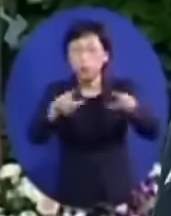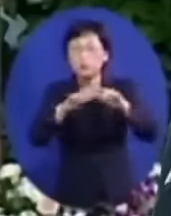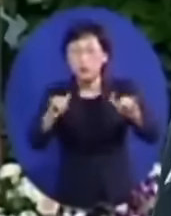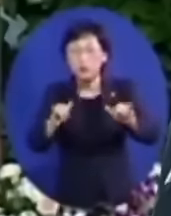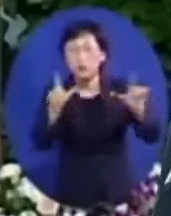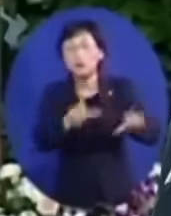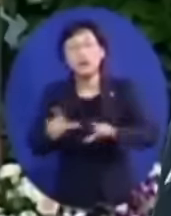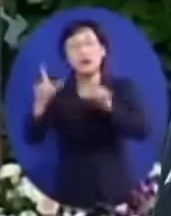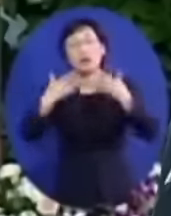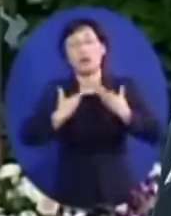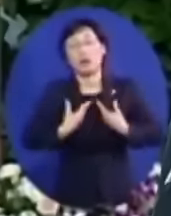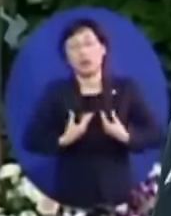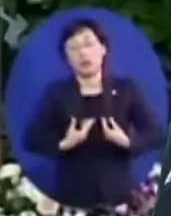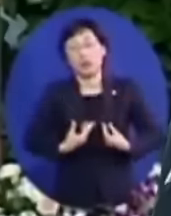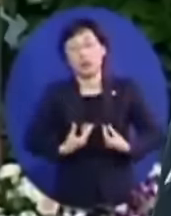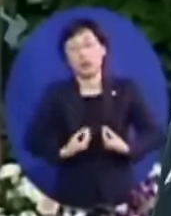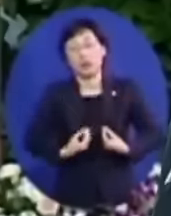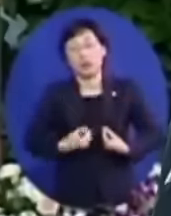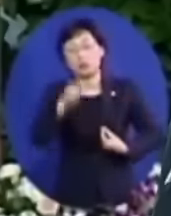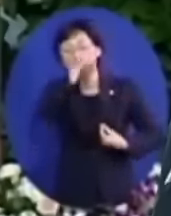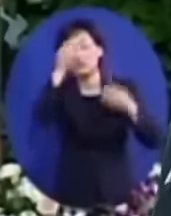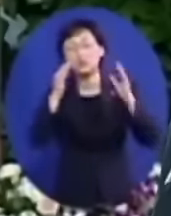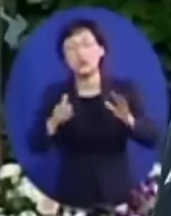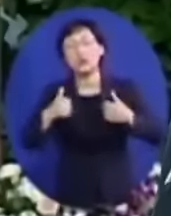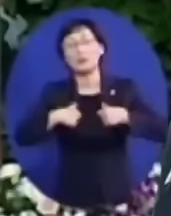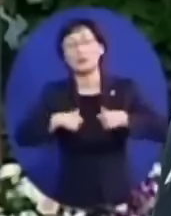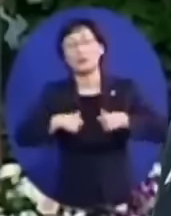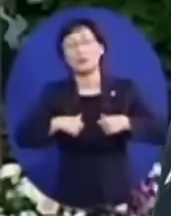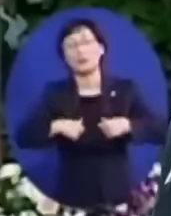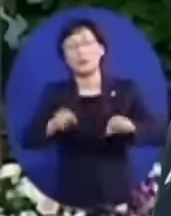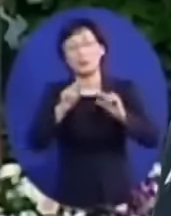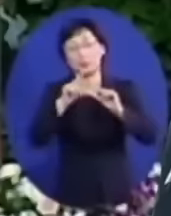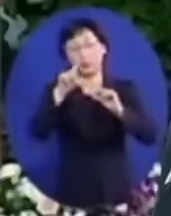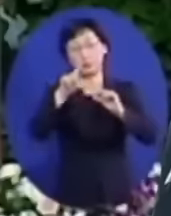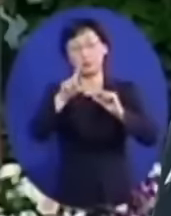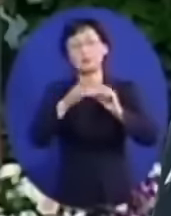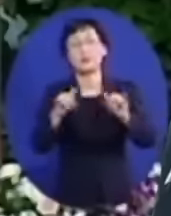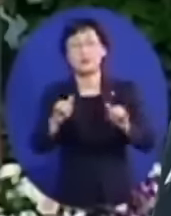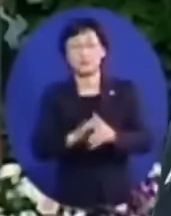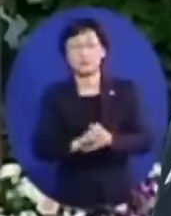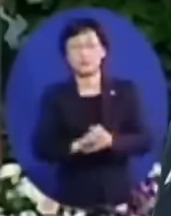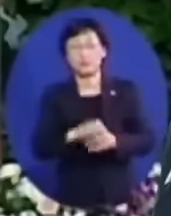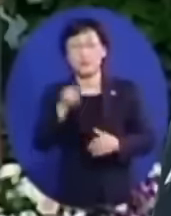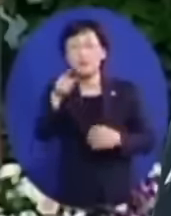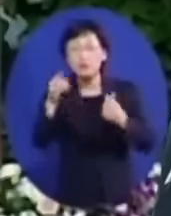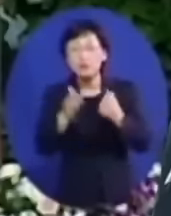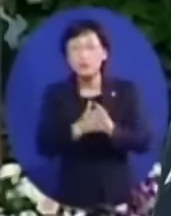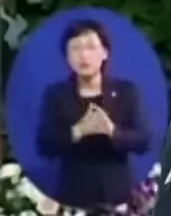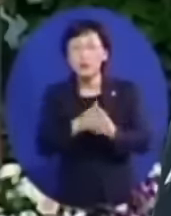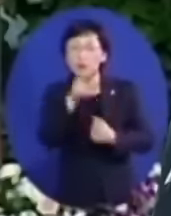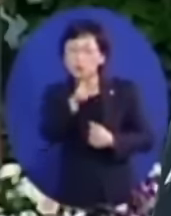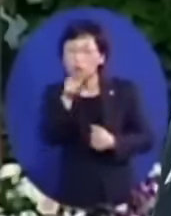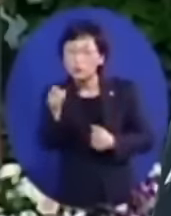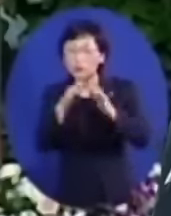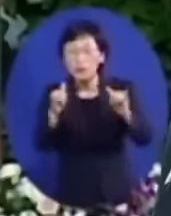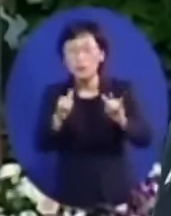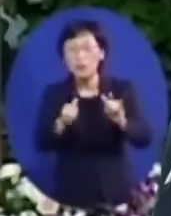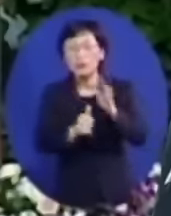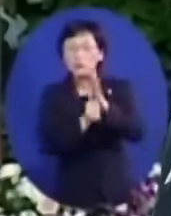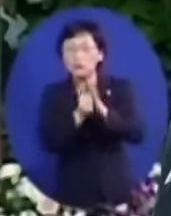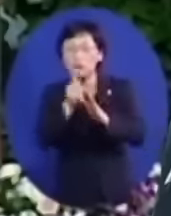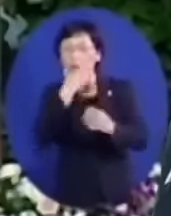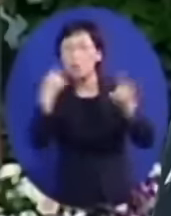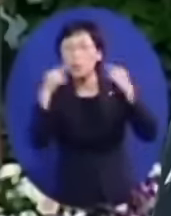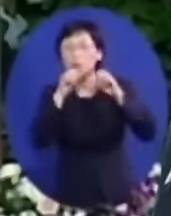절망하여 인생을 포기한 사람들이 대다수였었습니다. 그러므로 그 저들에게 희망의 복음을